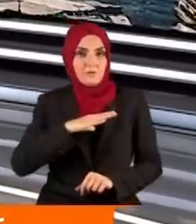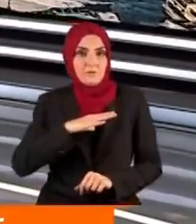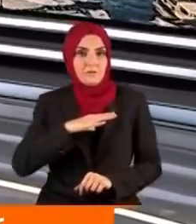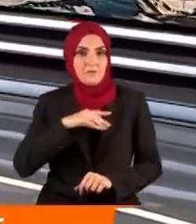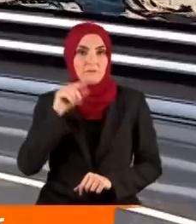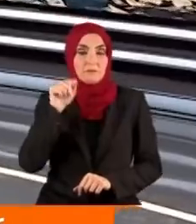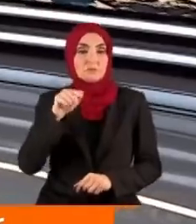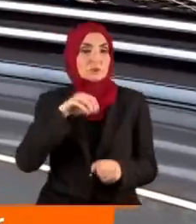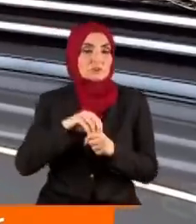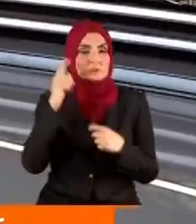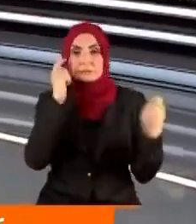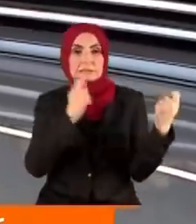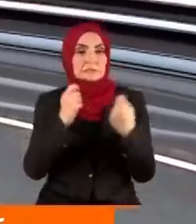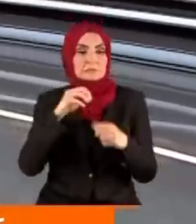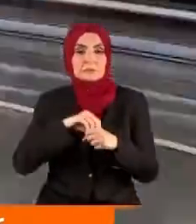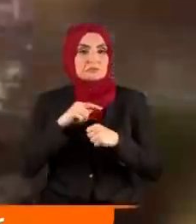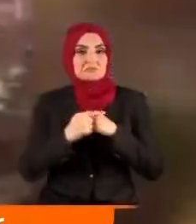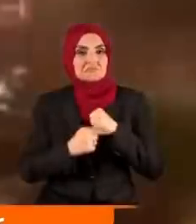yapılan tartışmalar.